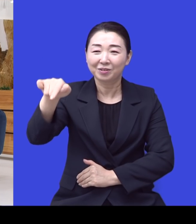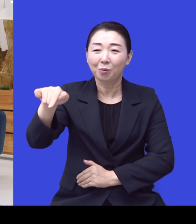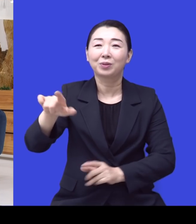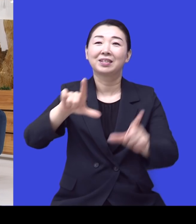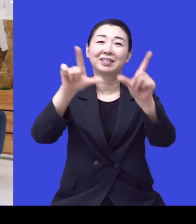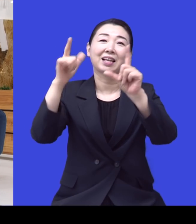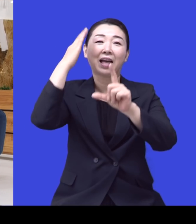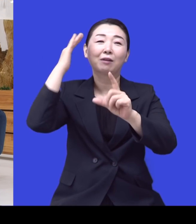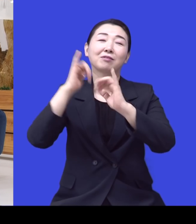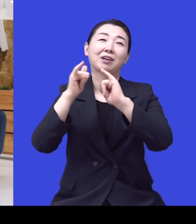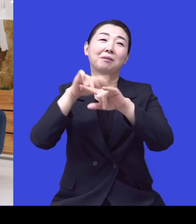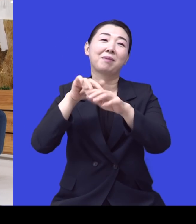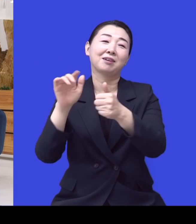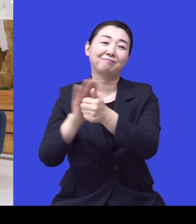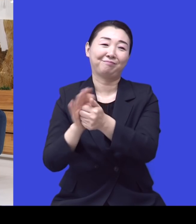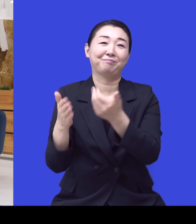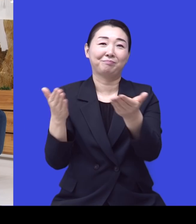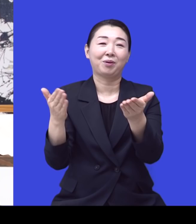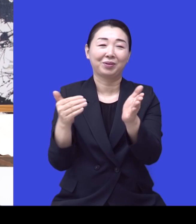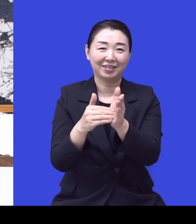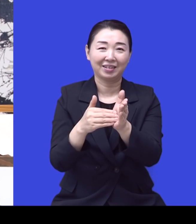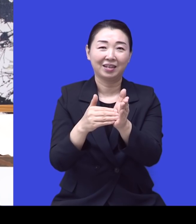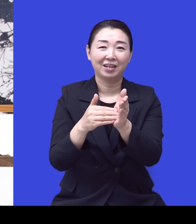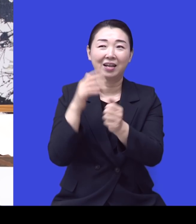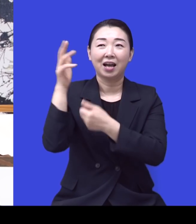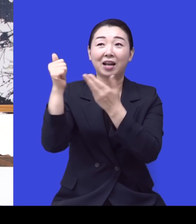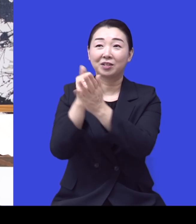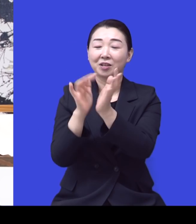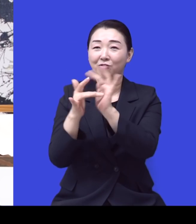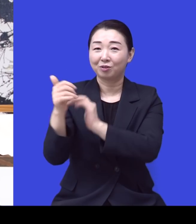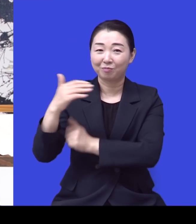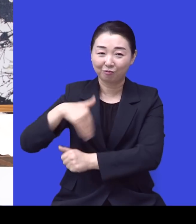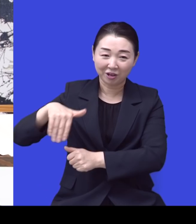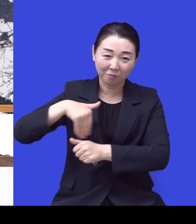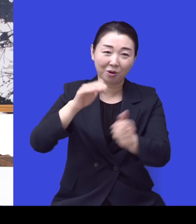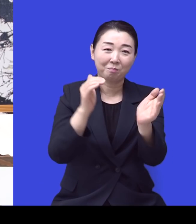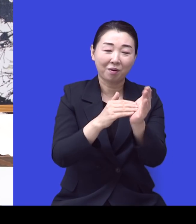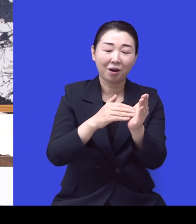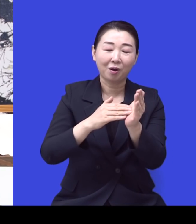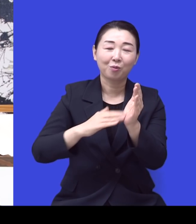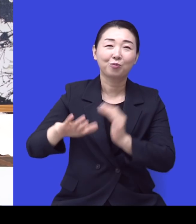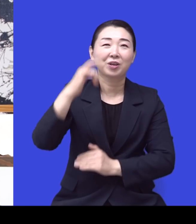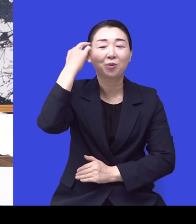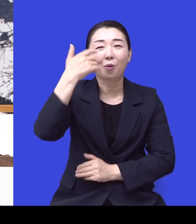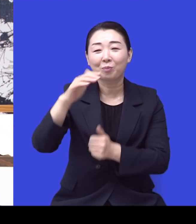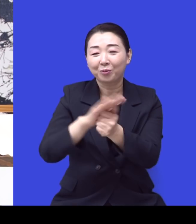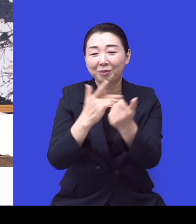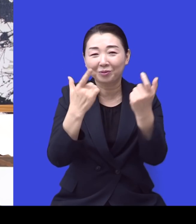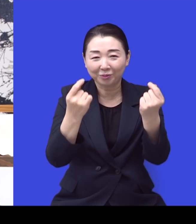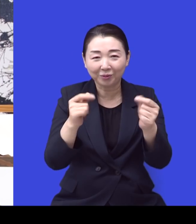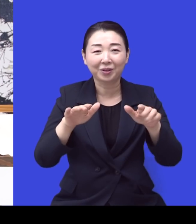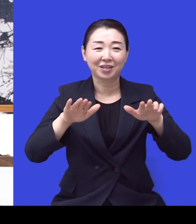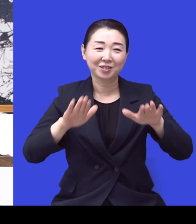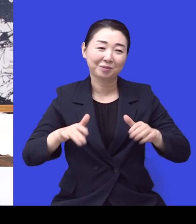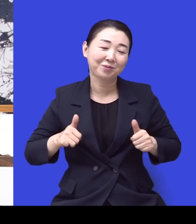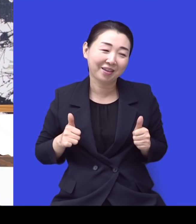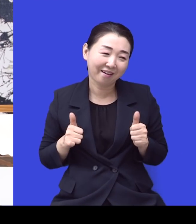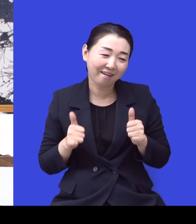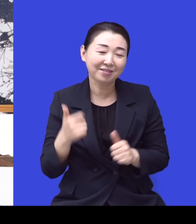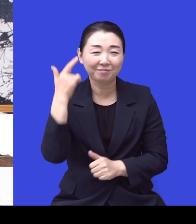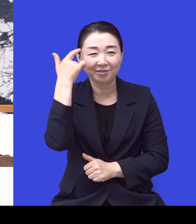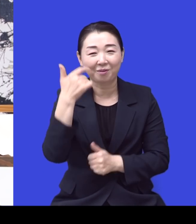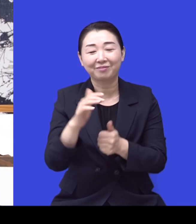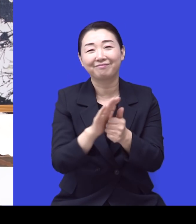보듬어 주시고요. 하나님께서 예수님을 우리에게 보내주셔서 우리의 영혼을 보살피셨듯이 지금도 열심히